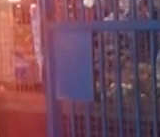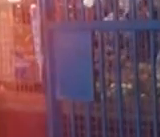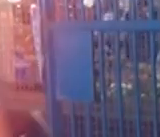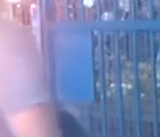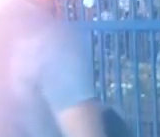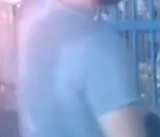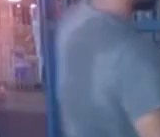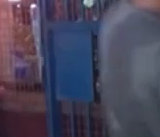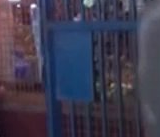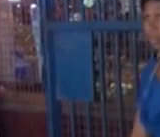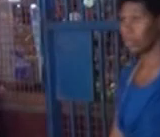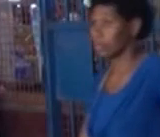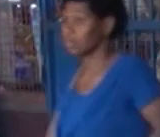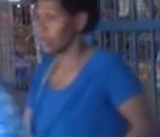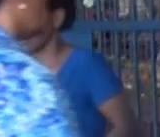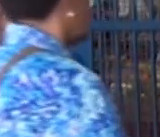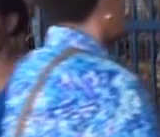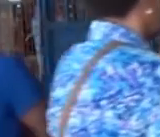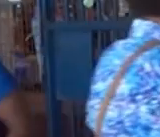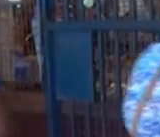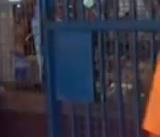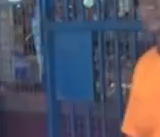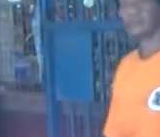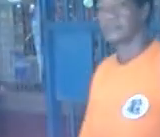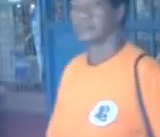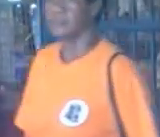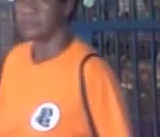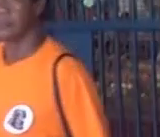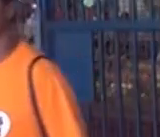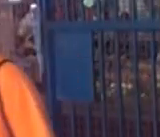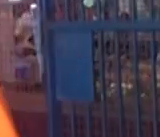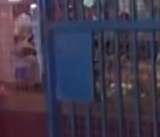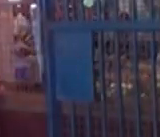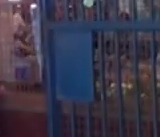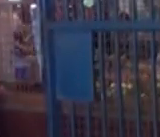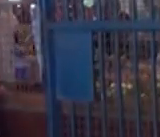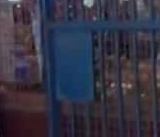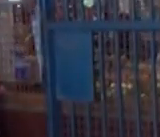हमारे सामने नायक है गोमवा लिबू लटो का रेडियो फीजी 2